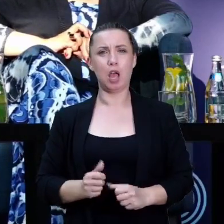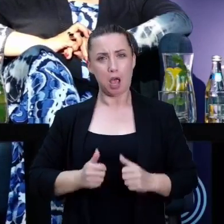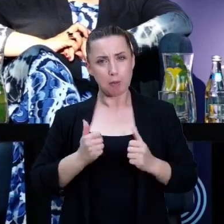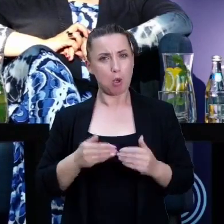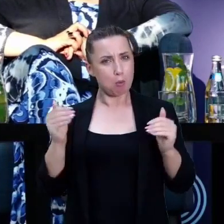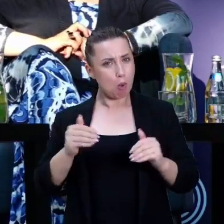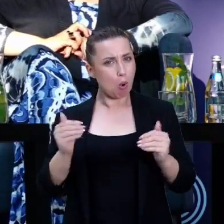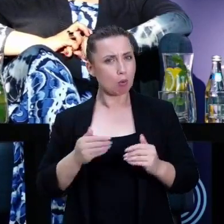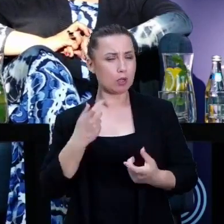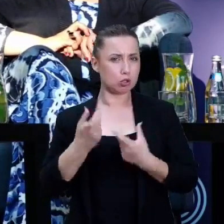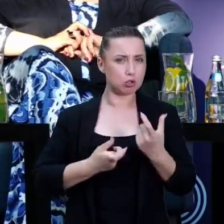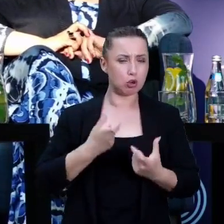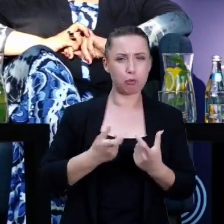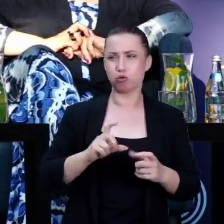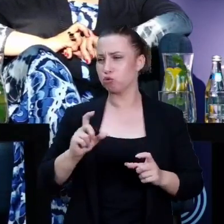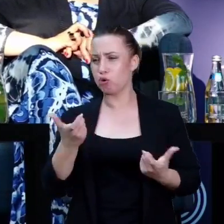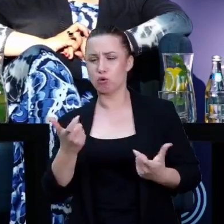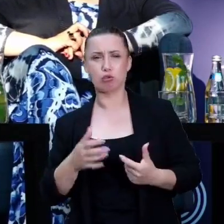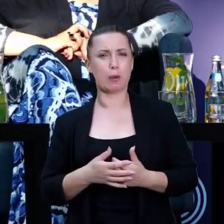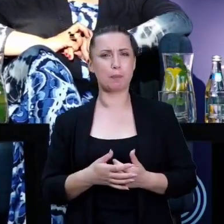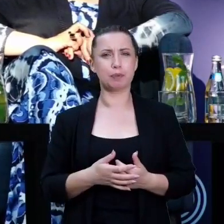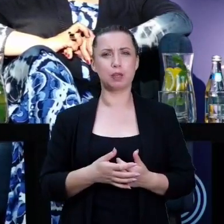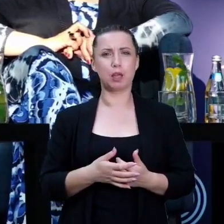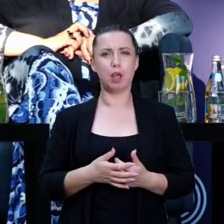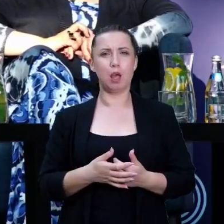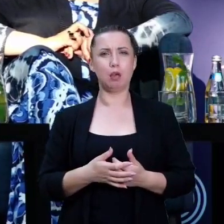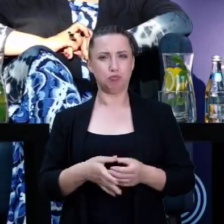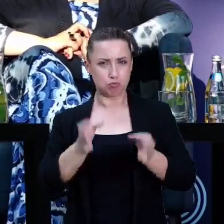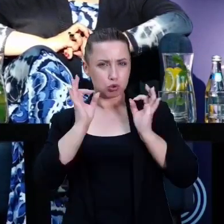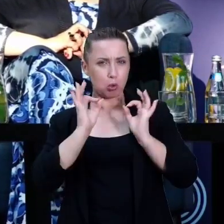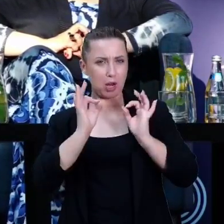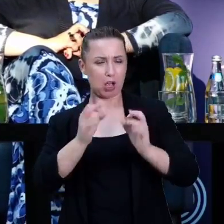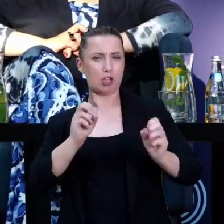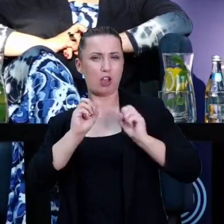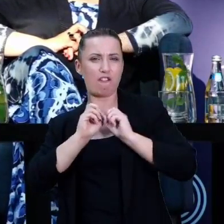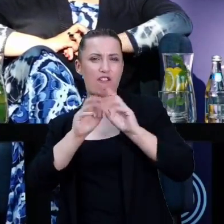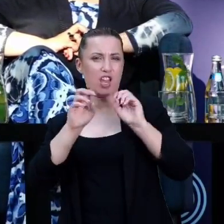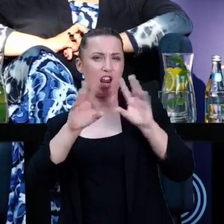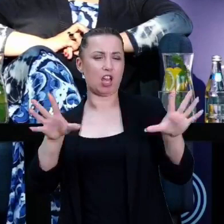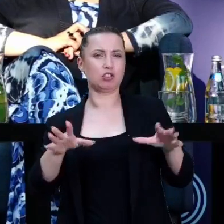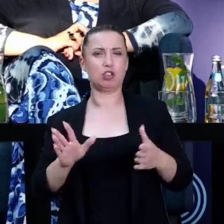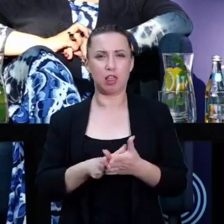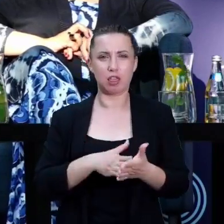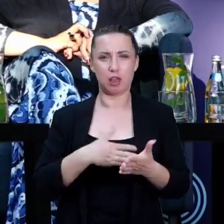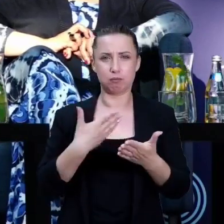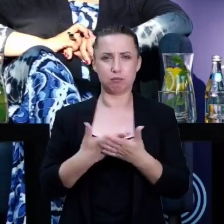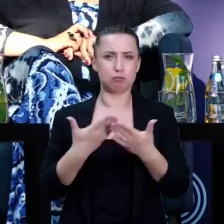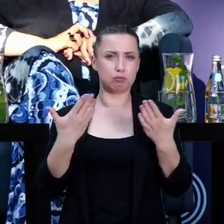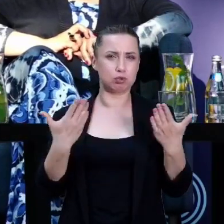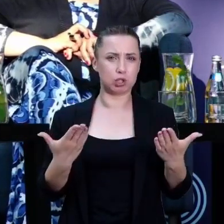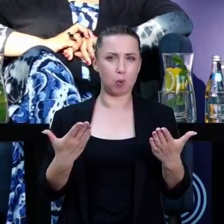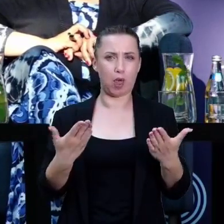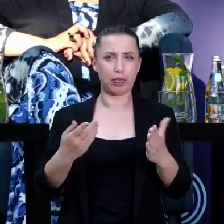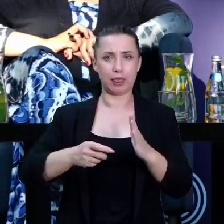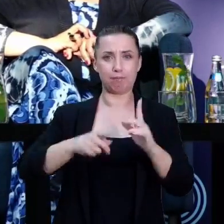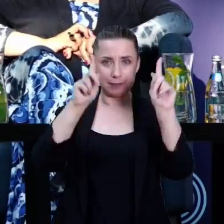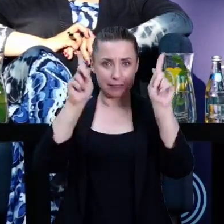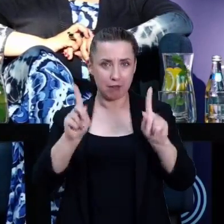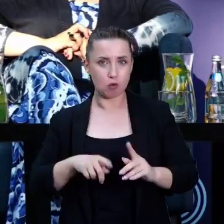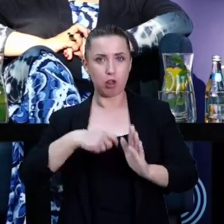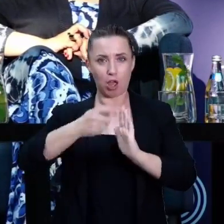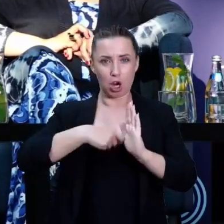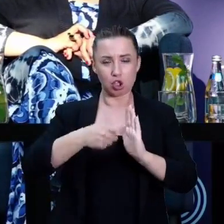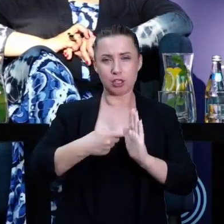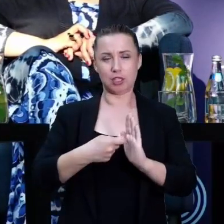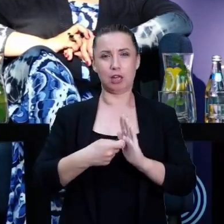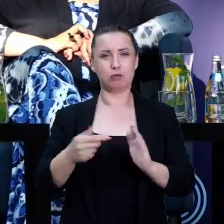zrobić, prawda, coś bardzo wyrazistego w takim zawodzie jak zawód reżysera filmowego,